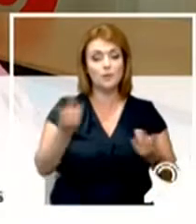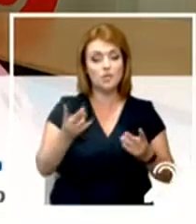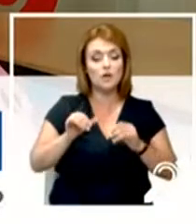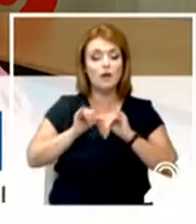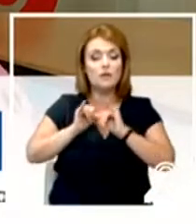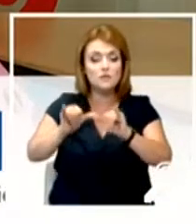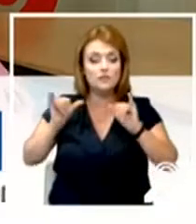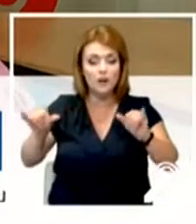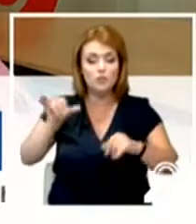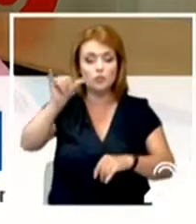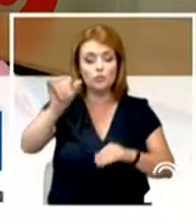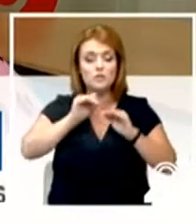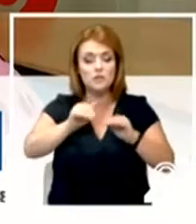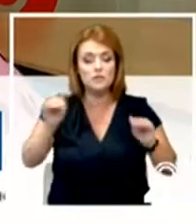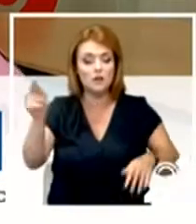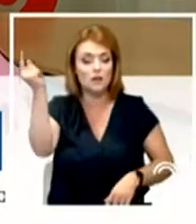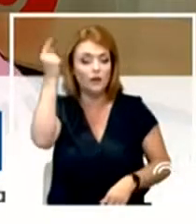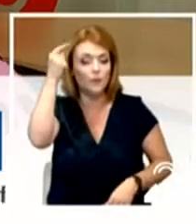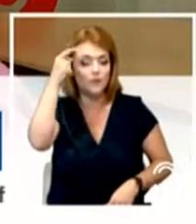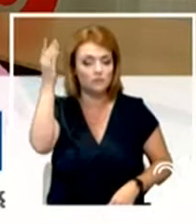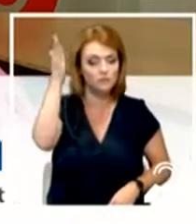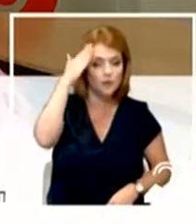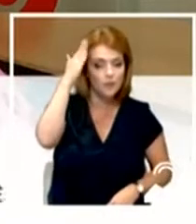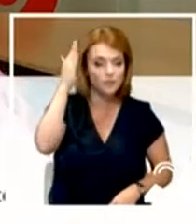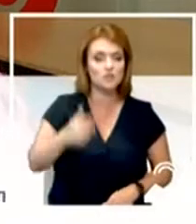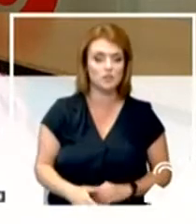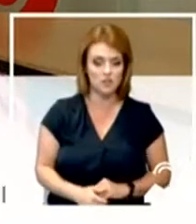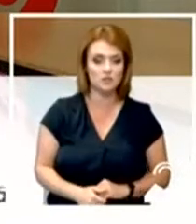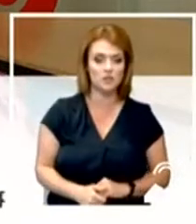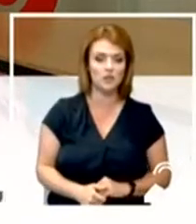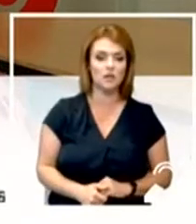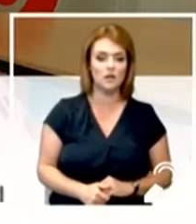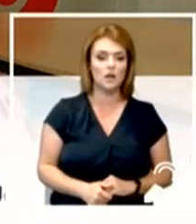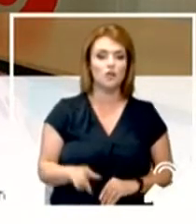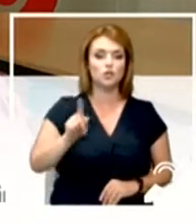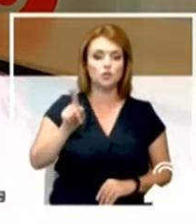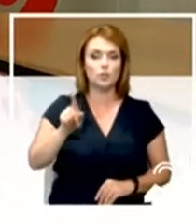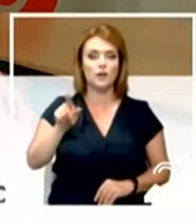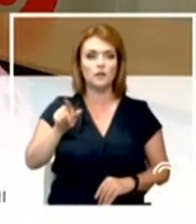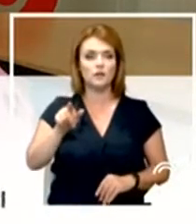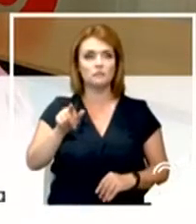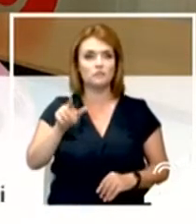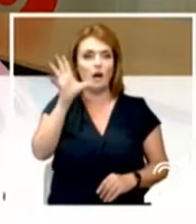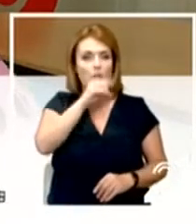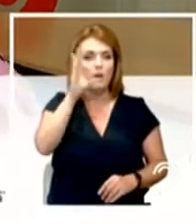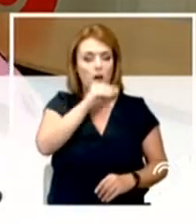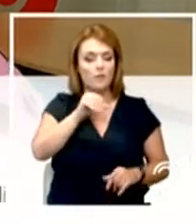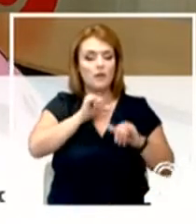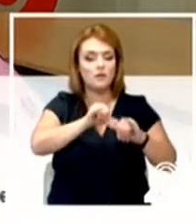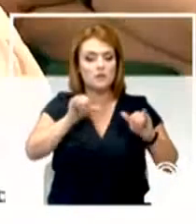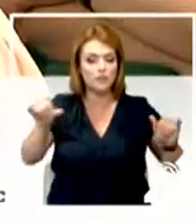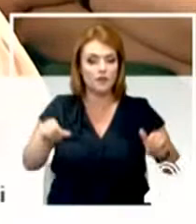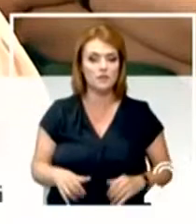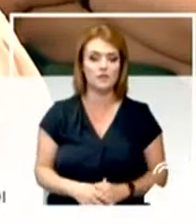adică acele strategii care îl provoacă să găsească singur cunoștințele și area de